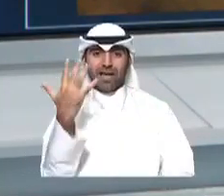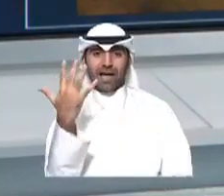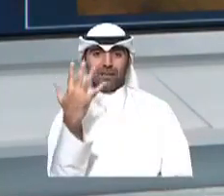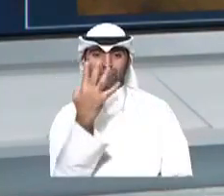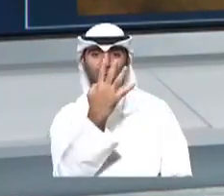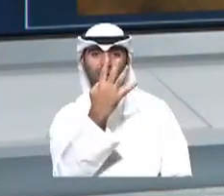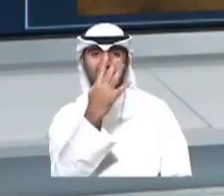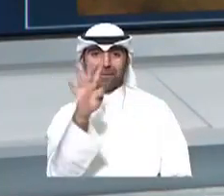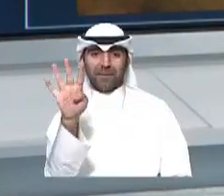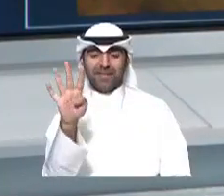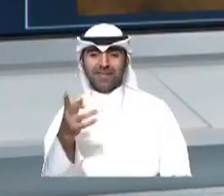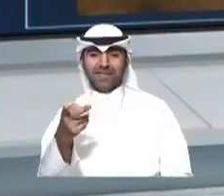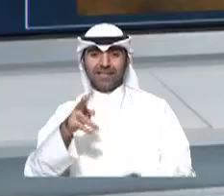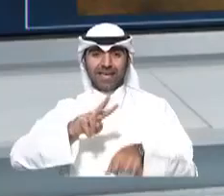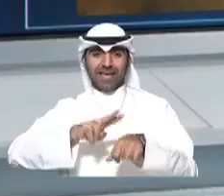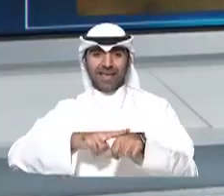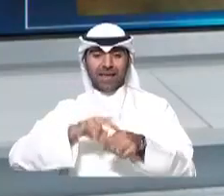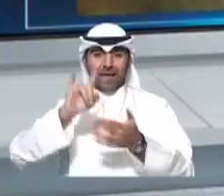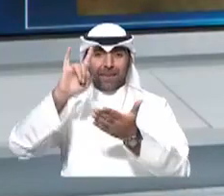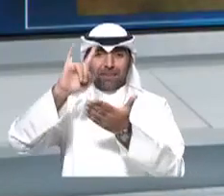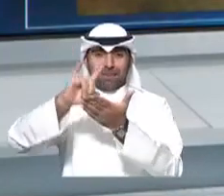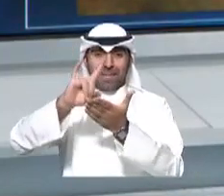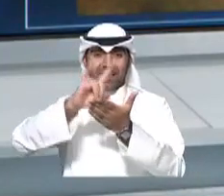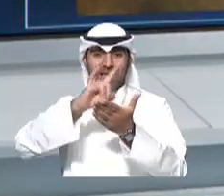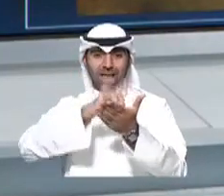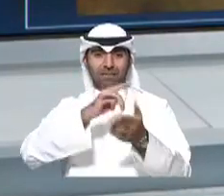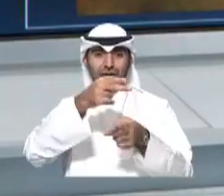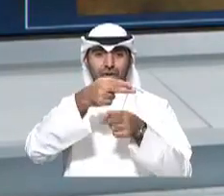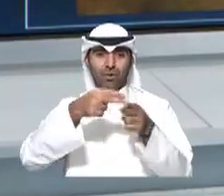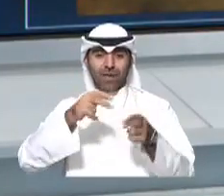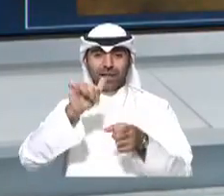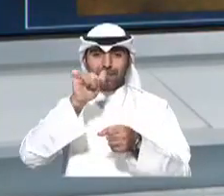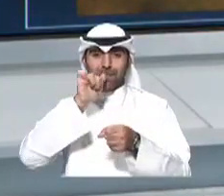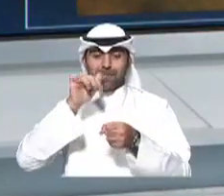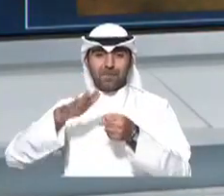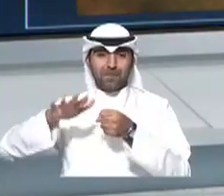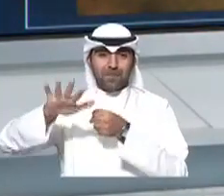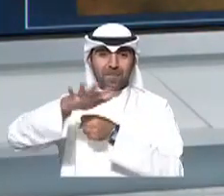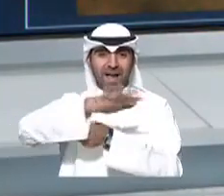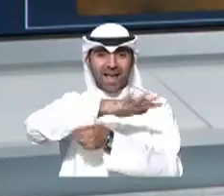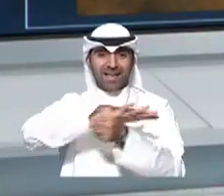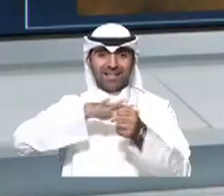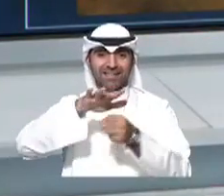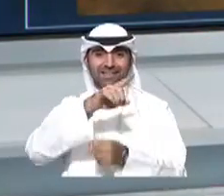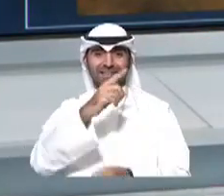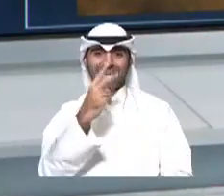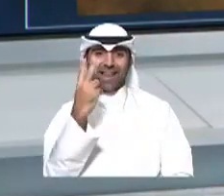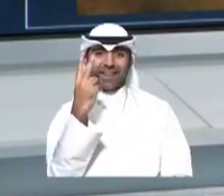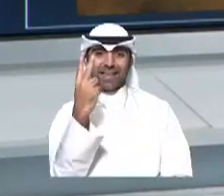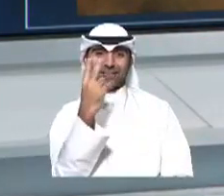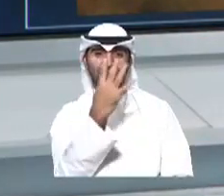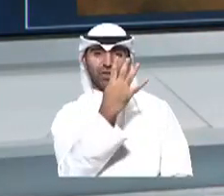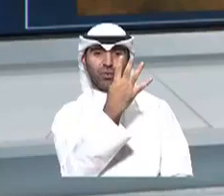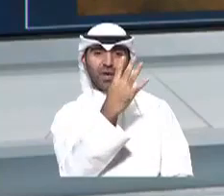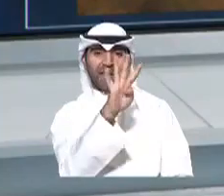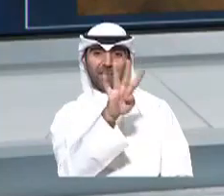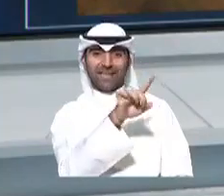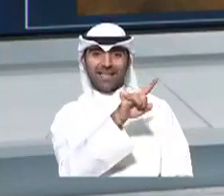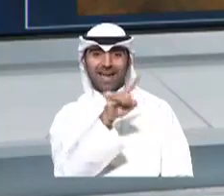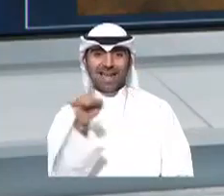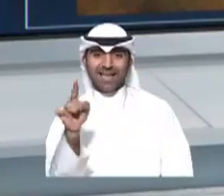الكويت، المناطق الوسطى والساحلية متفاوتة ما بين 42 إلى 47 درجة مئوية مع استمرار الرياح الشمالية